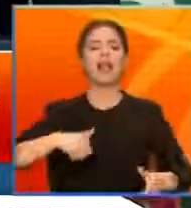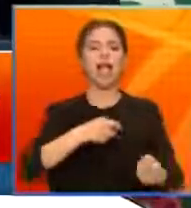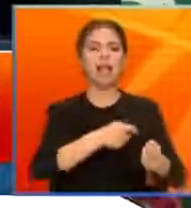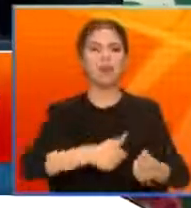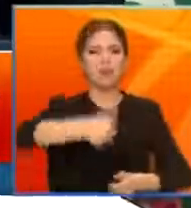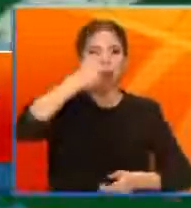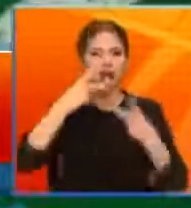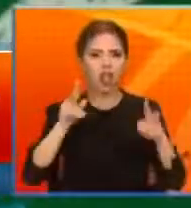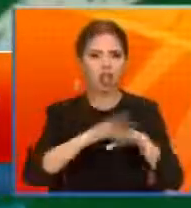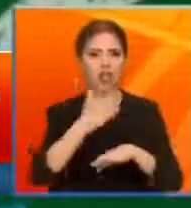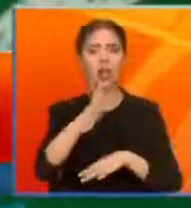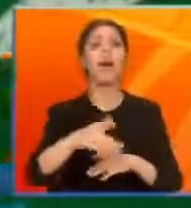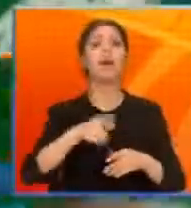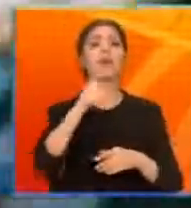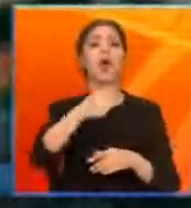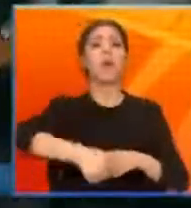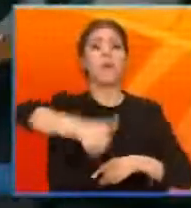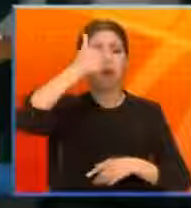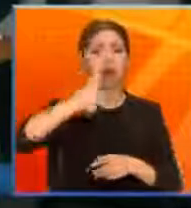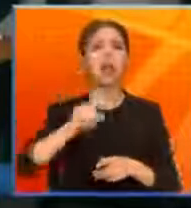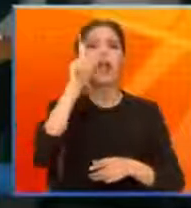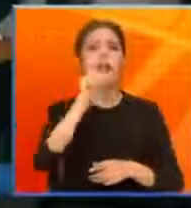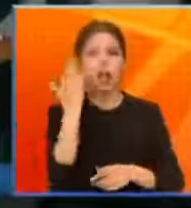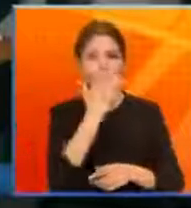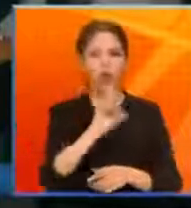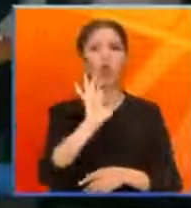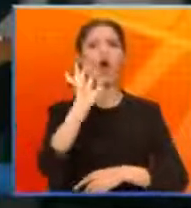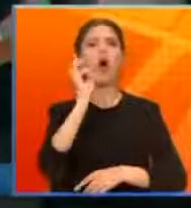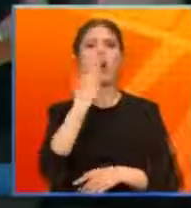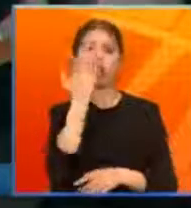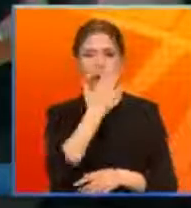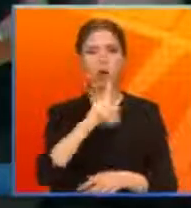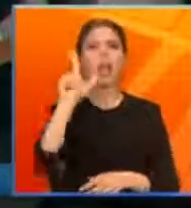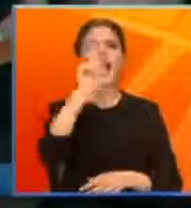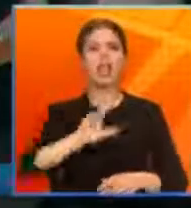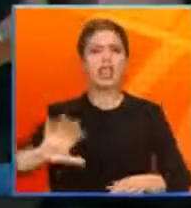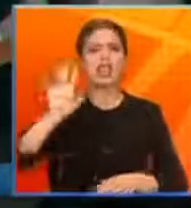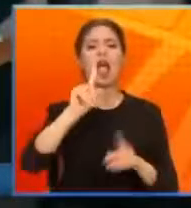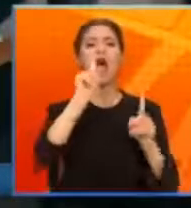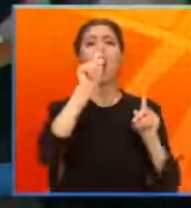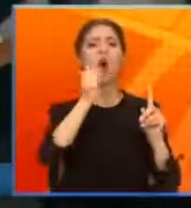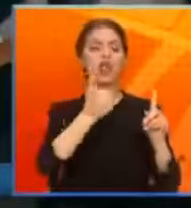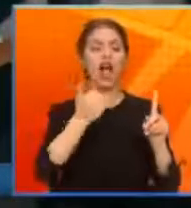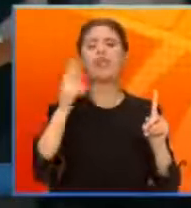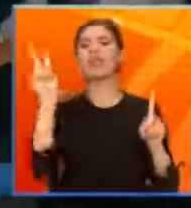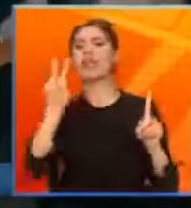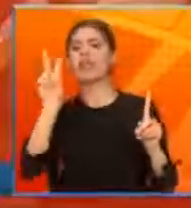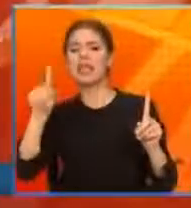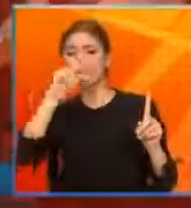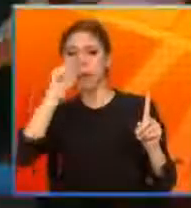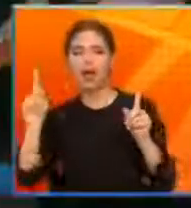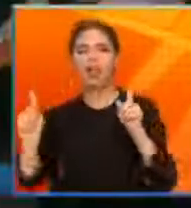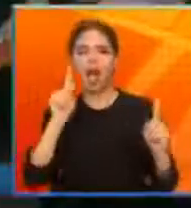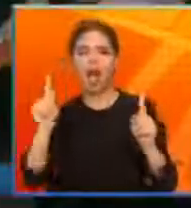göre bakanlık ilk öğretim, orta öğretim ve liselerde 16 Mart, 22 Mart arasında tatil ilan etti. Yani o ara tatil